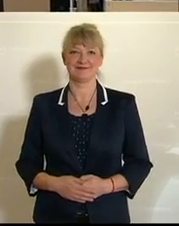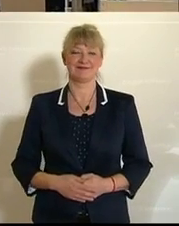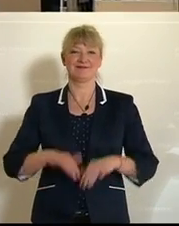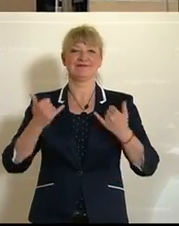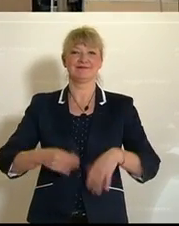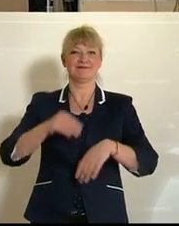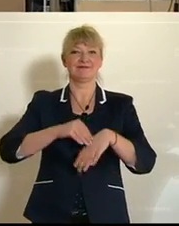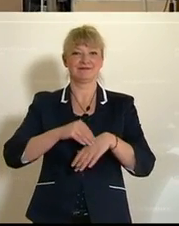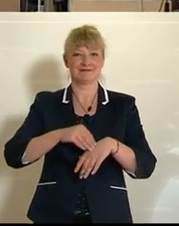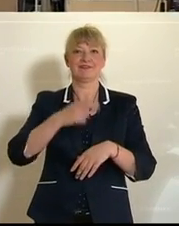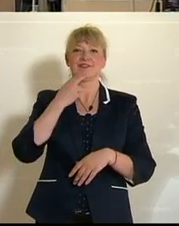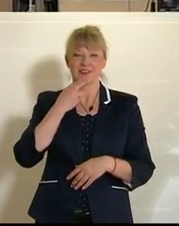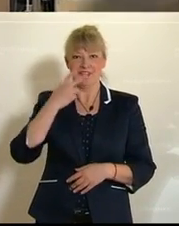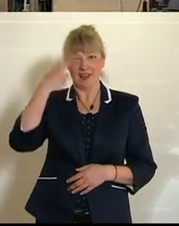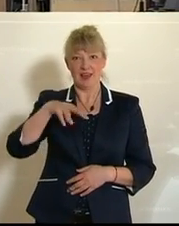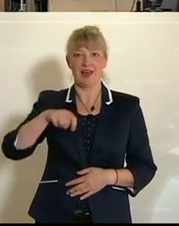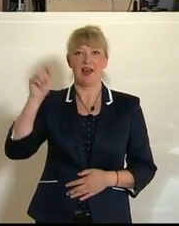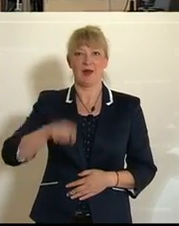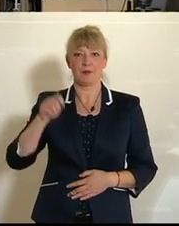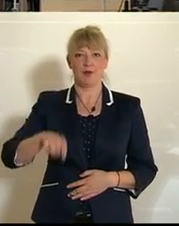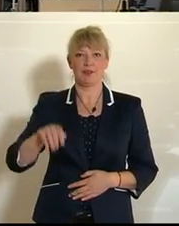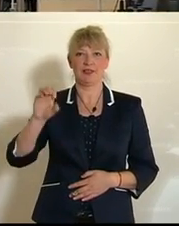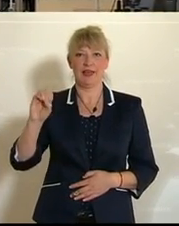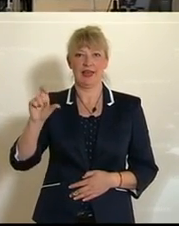Zu Wort gemeldet ist die Abgeordnete Ecker.